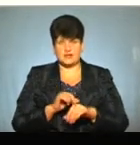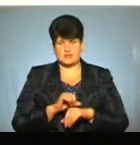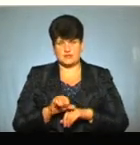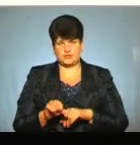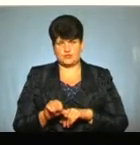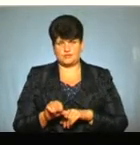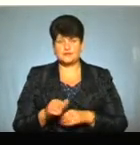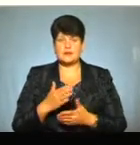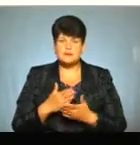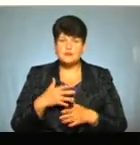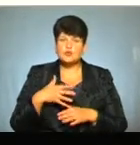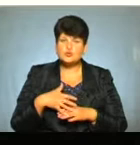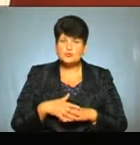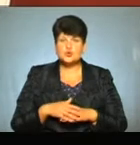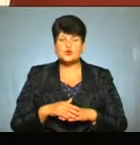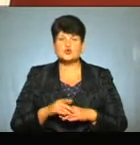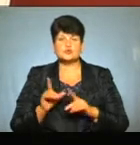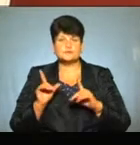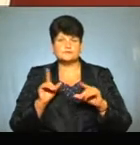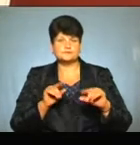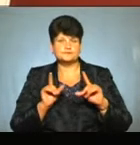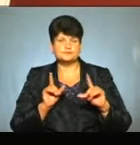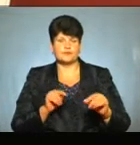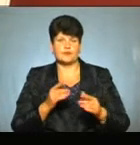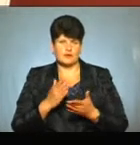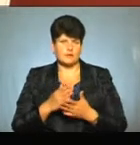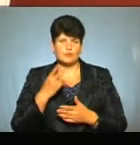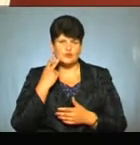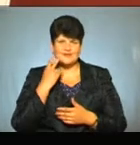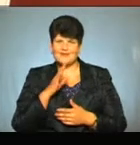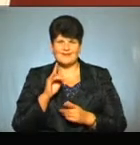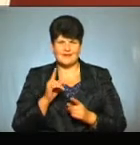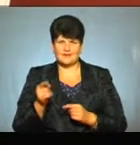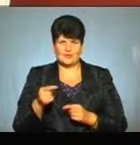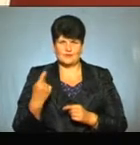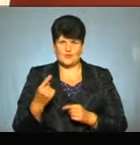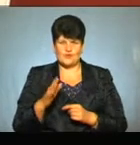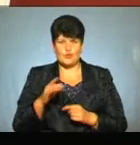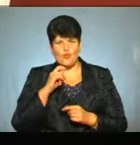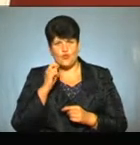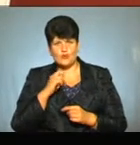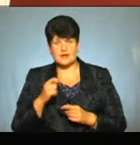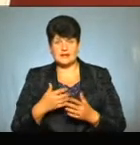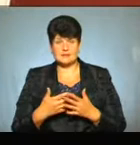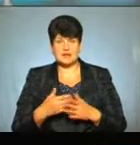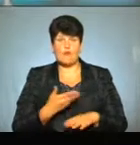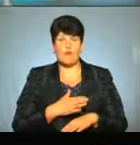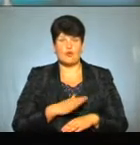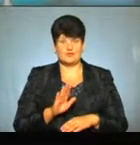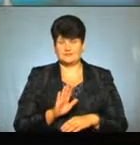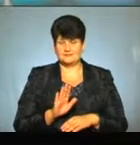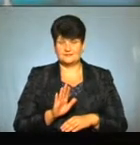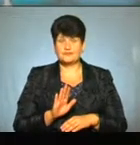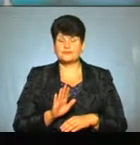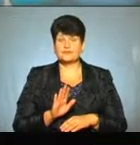кордон. Адже маємо розуміти, що міграція відбувається не тільки з Тернопільської області чи України, наприклад, до Польщі.